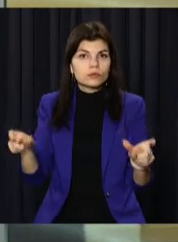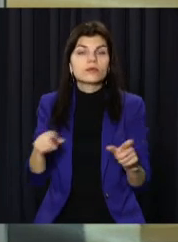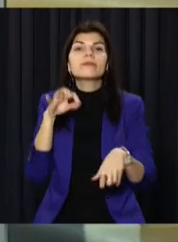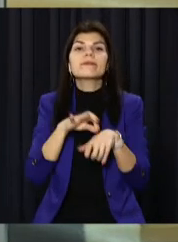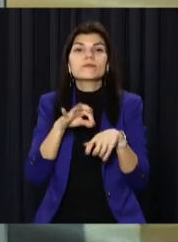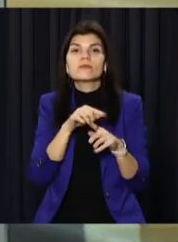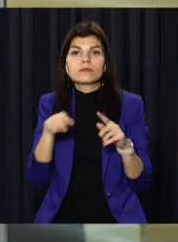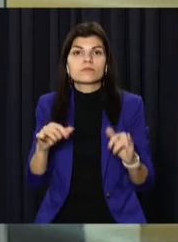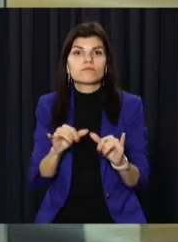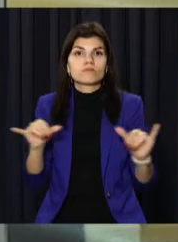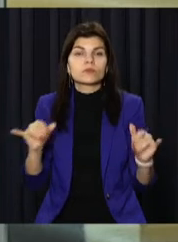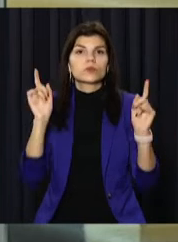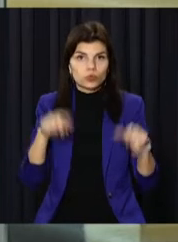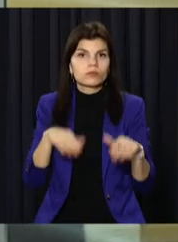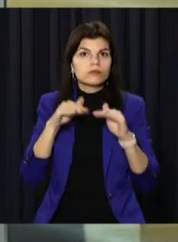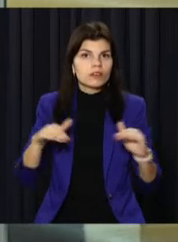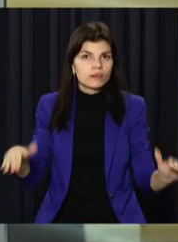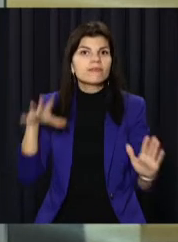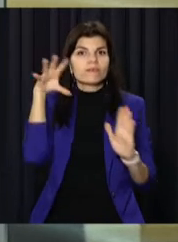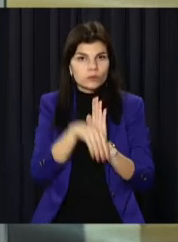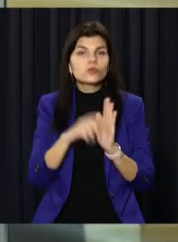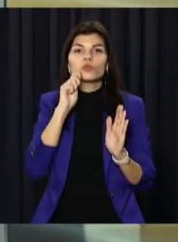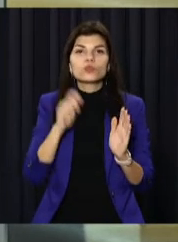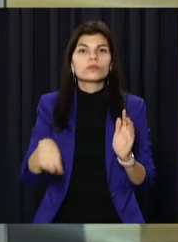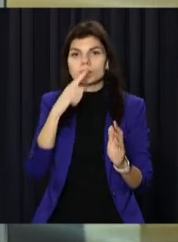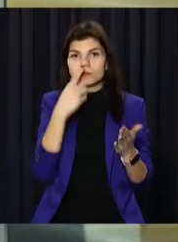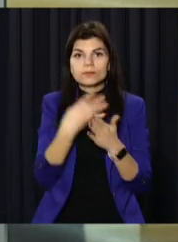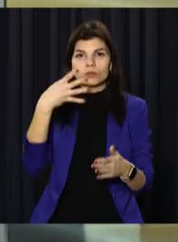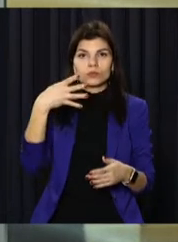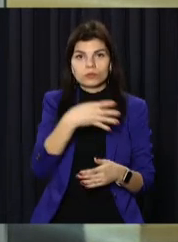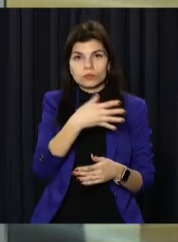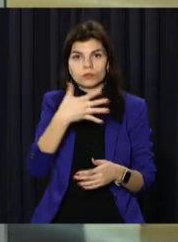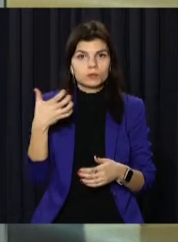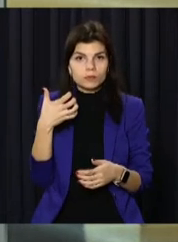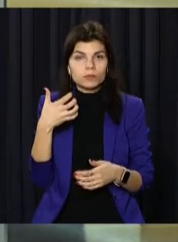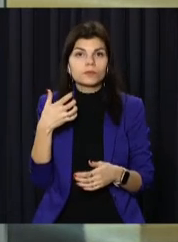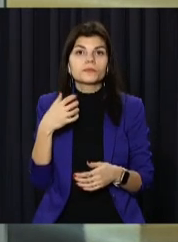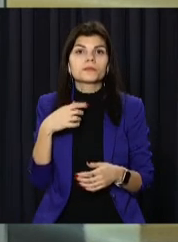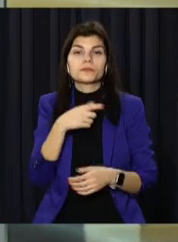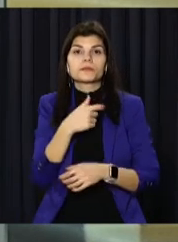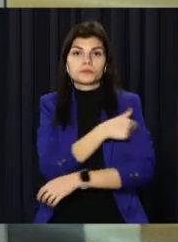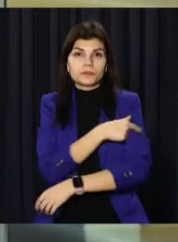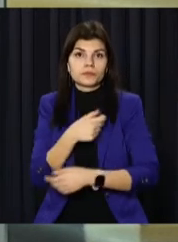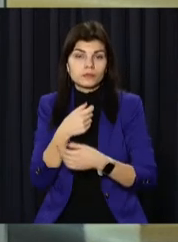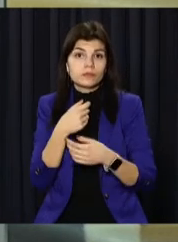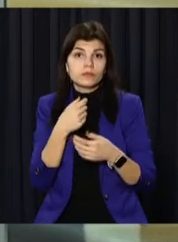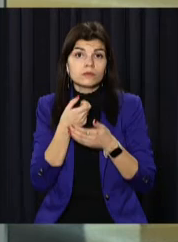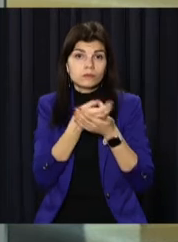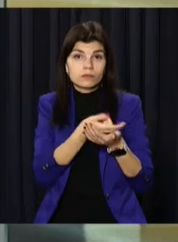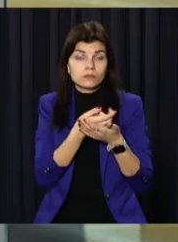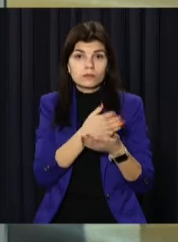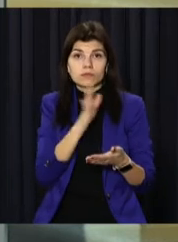Серед захворілих зростає і число дітей. Загалом в Україні майже 4,5 тисячі. Ушпиталили більш як 4